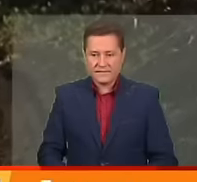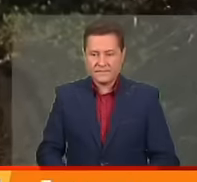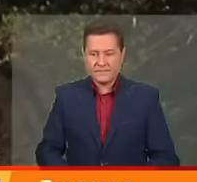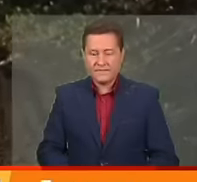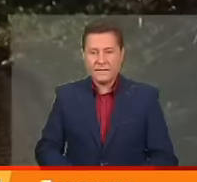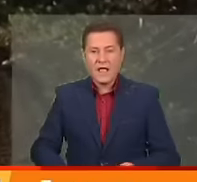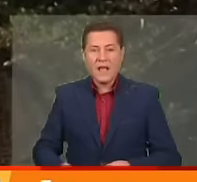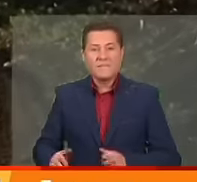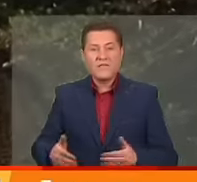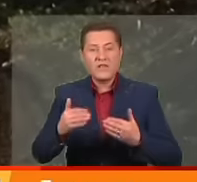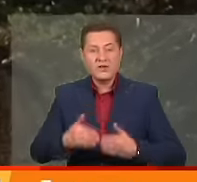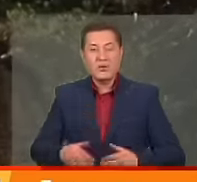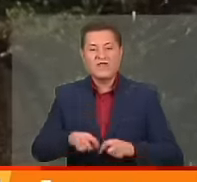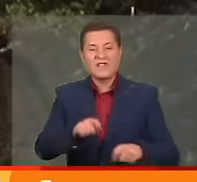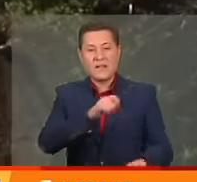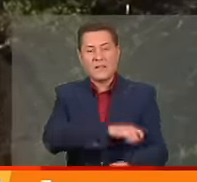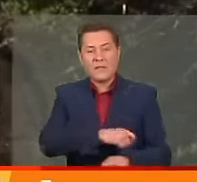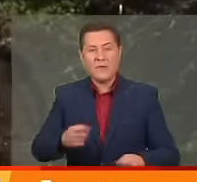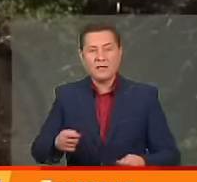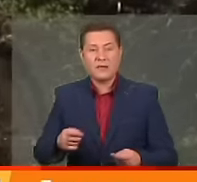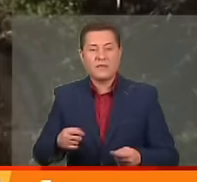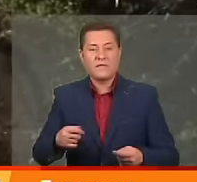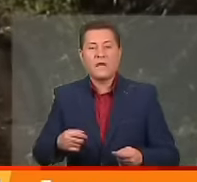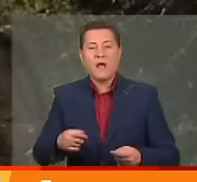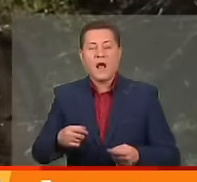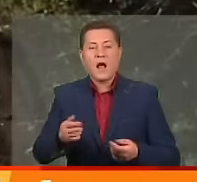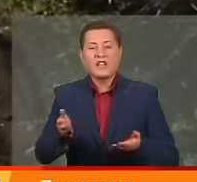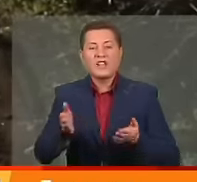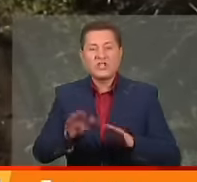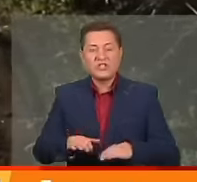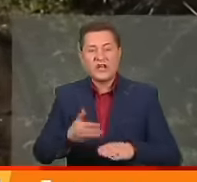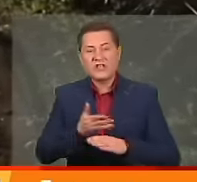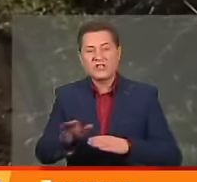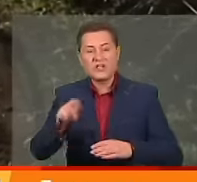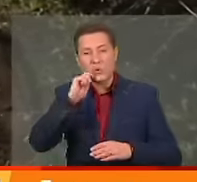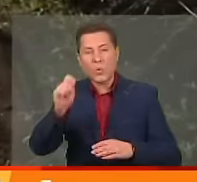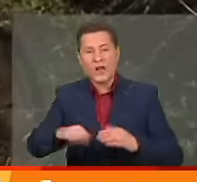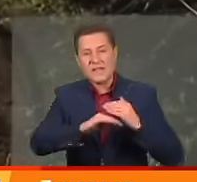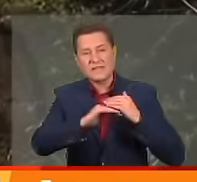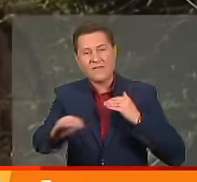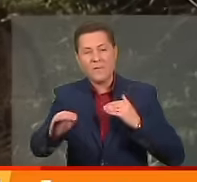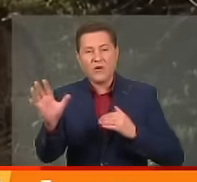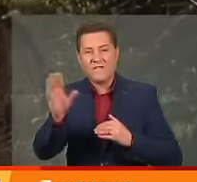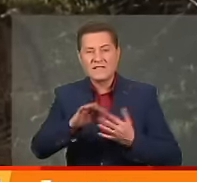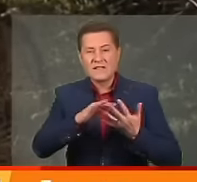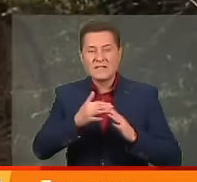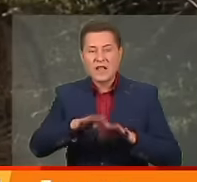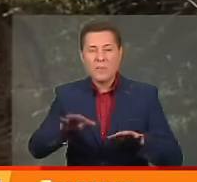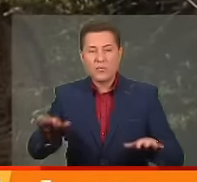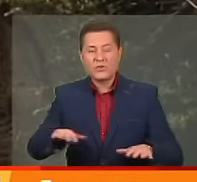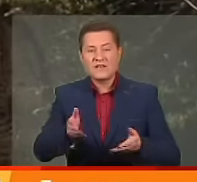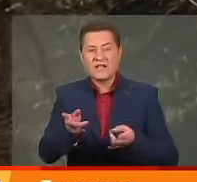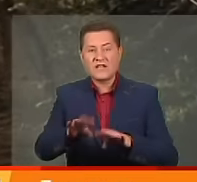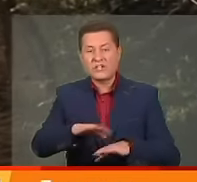Дійшовши на кілометр, українські бійці залишили в сірій зоні просто частину українського поля. Всі населені пункти таки залишилися